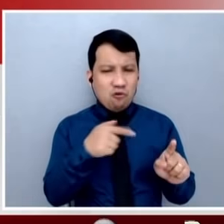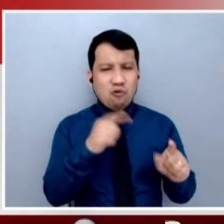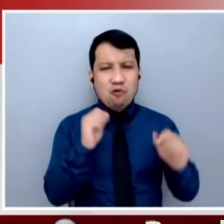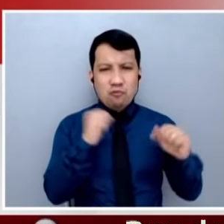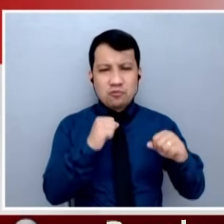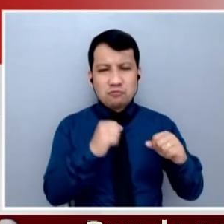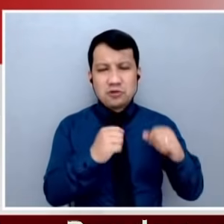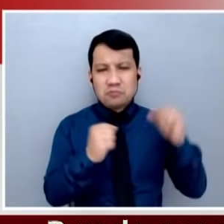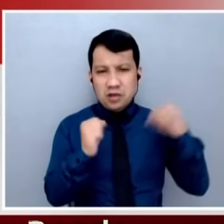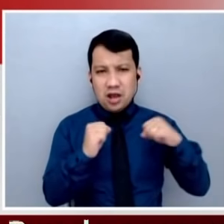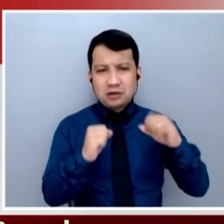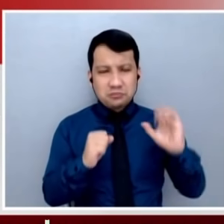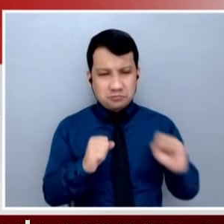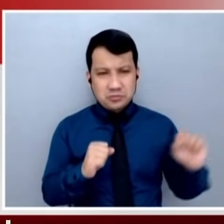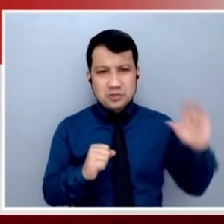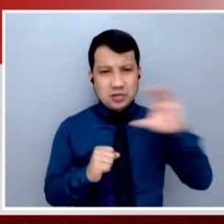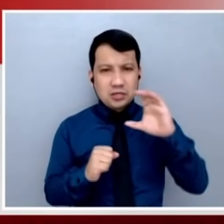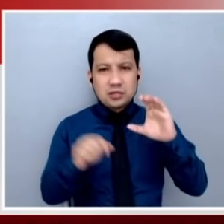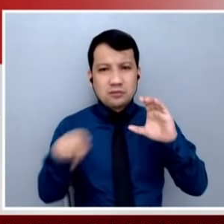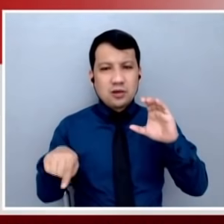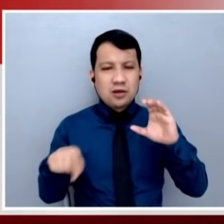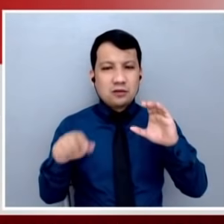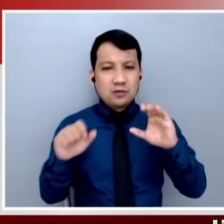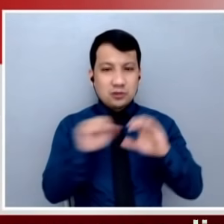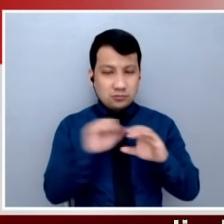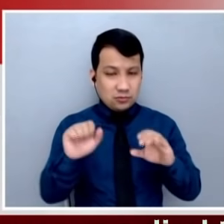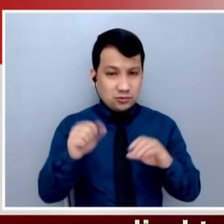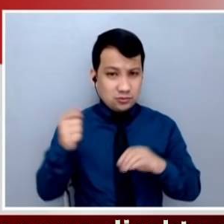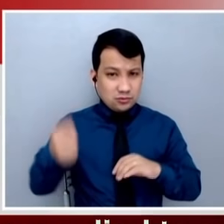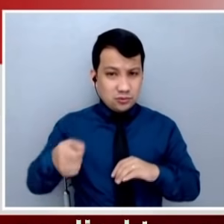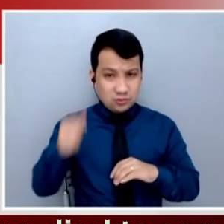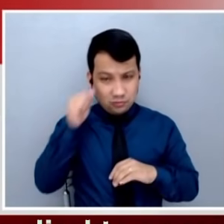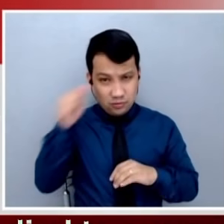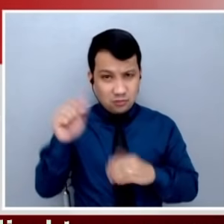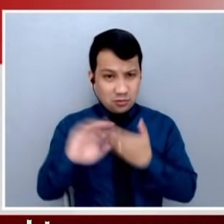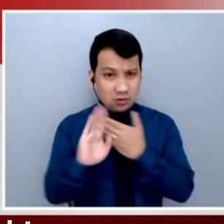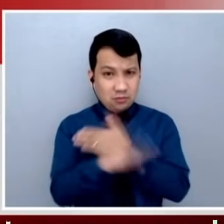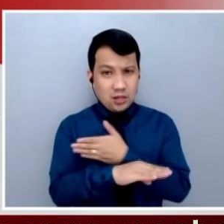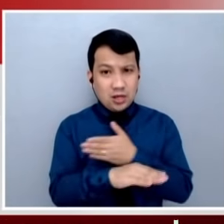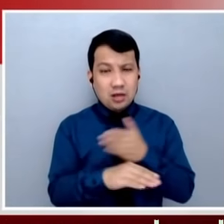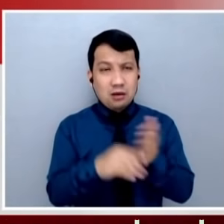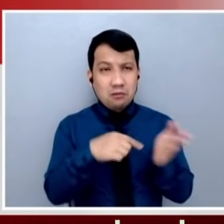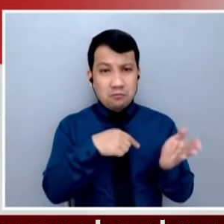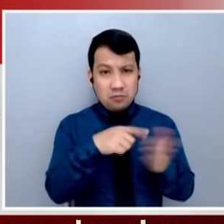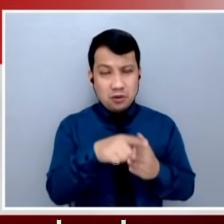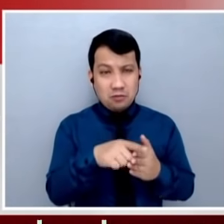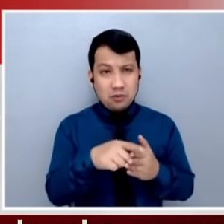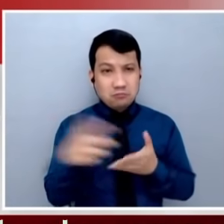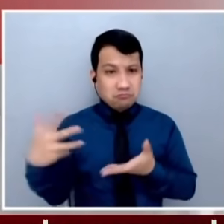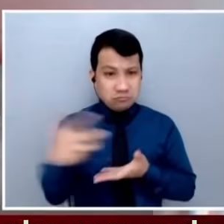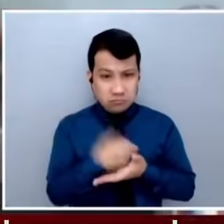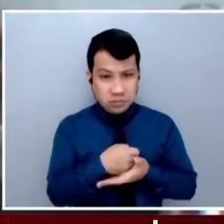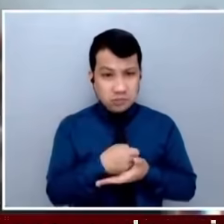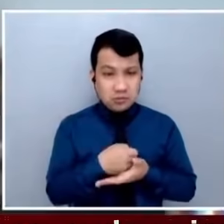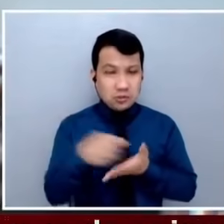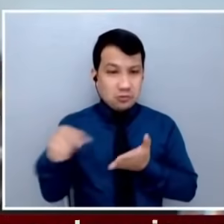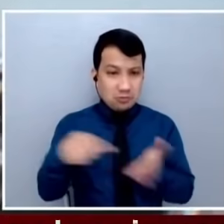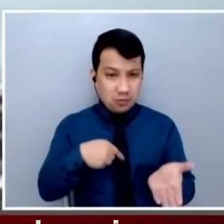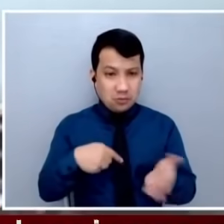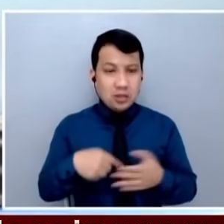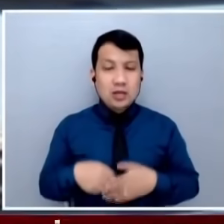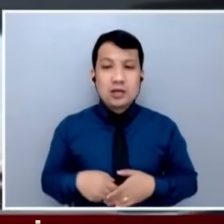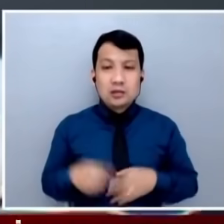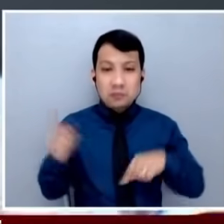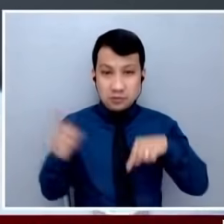Korte Suprema. Pero hindi pa nagkukomento si Abalos sa panawagang ibalik sa taumbayan ang nakolektang mga multa. Mike